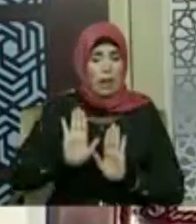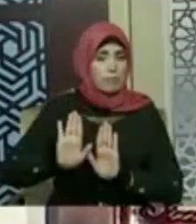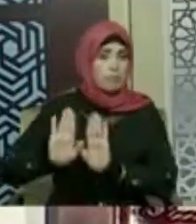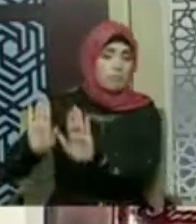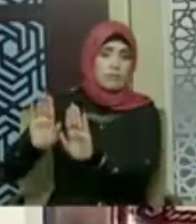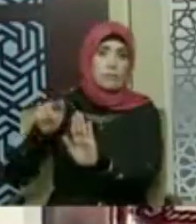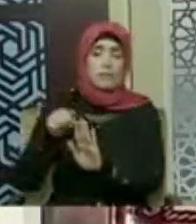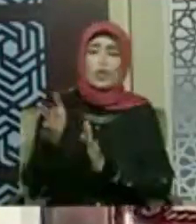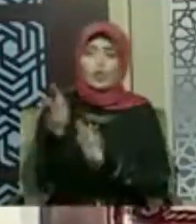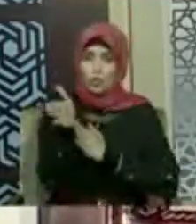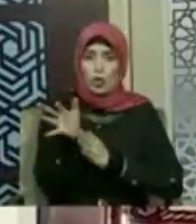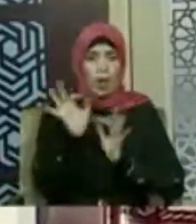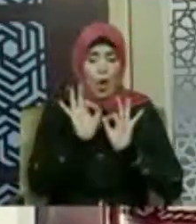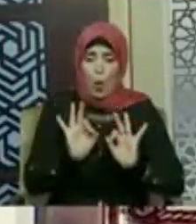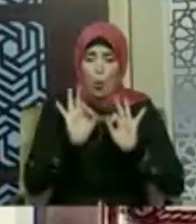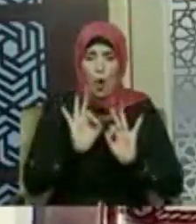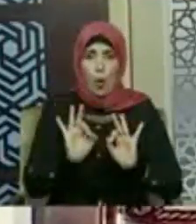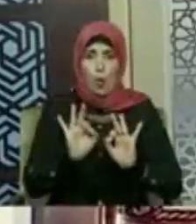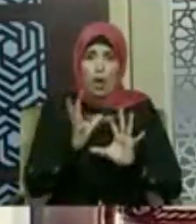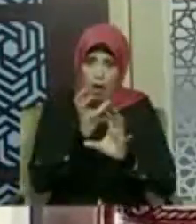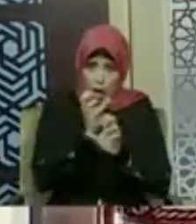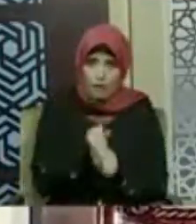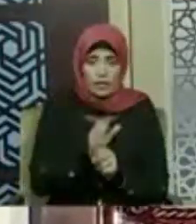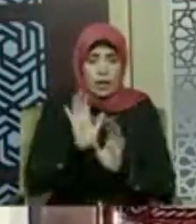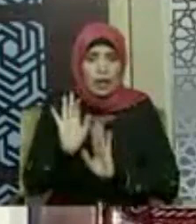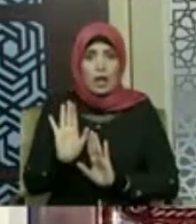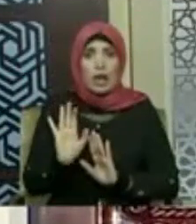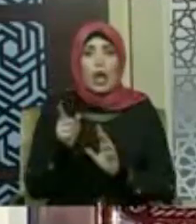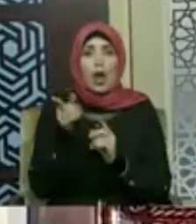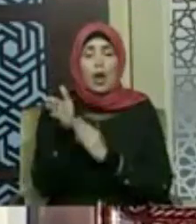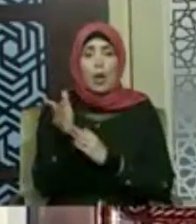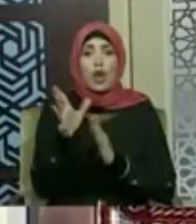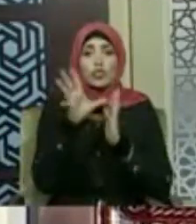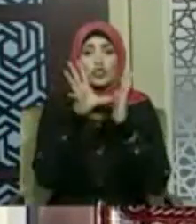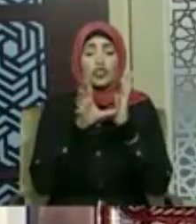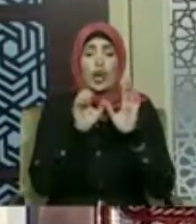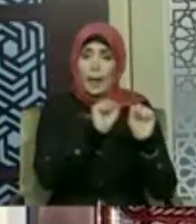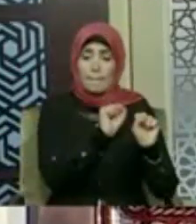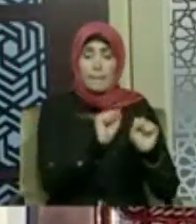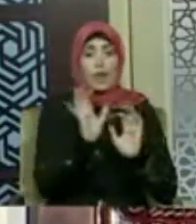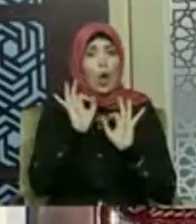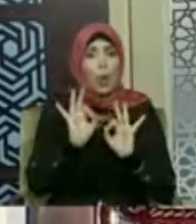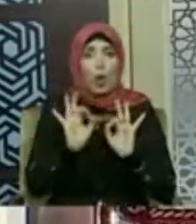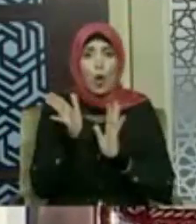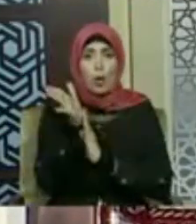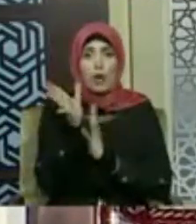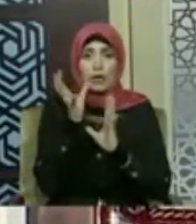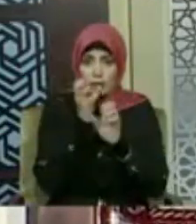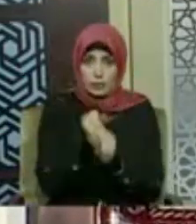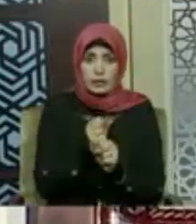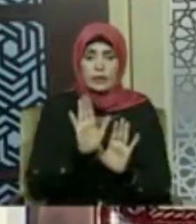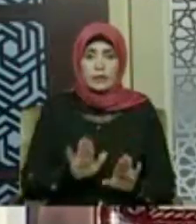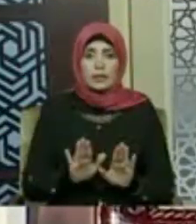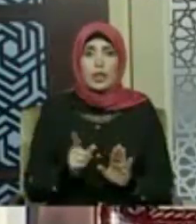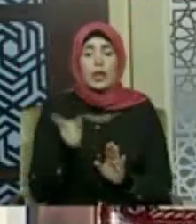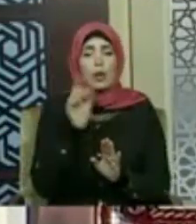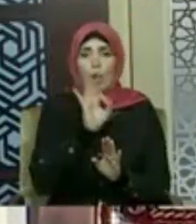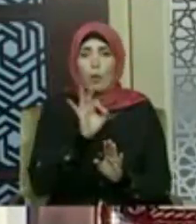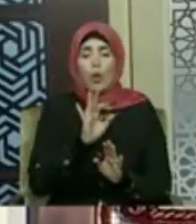لتبقى سنتك وتبقى شريعتك وتبقى